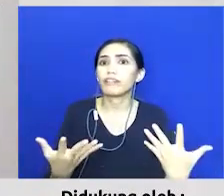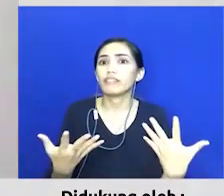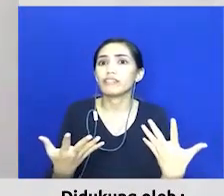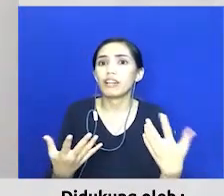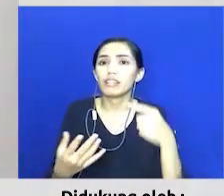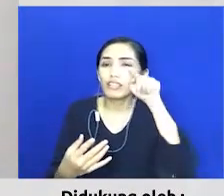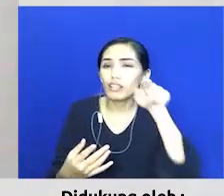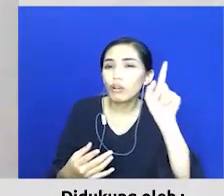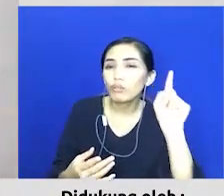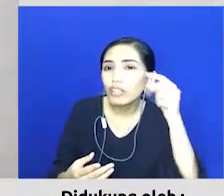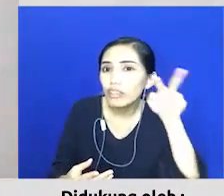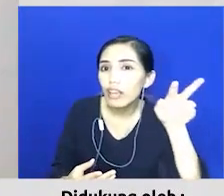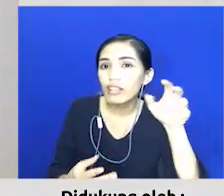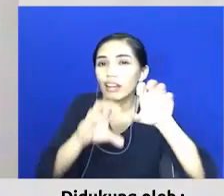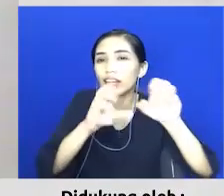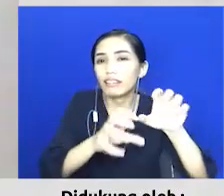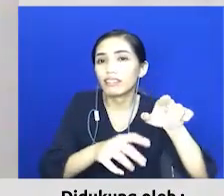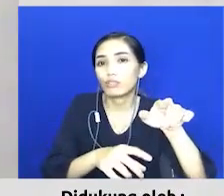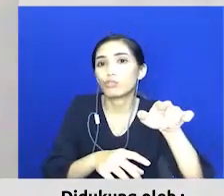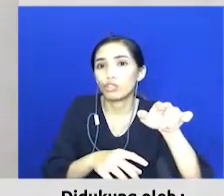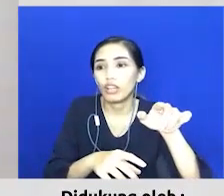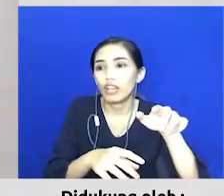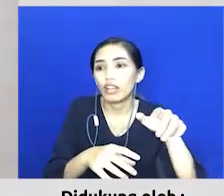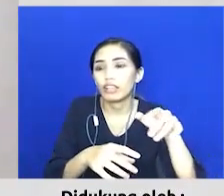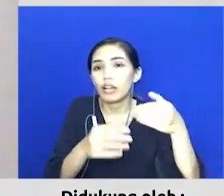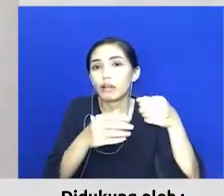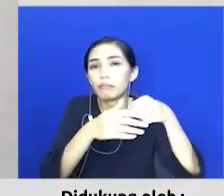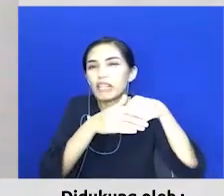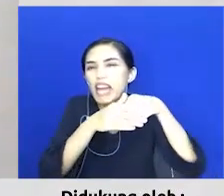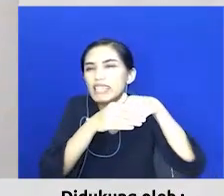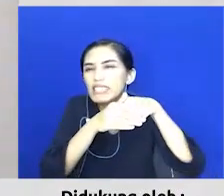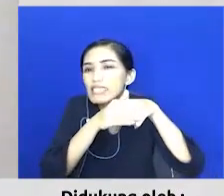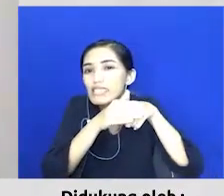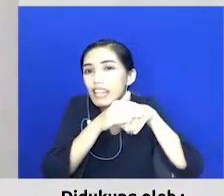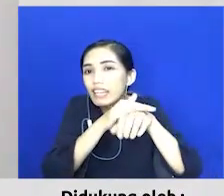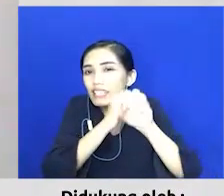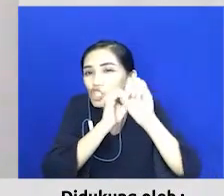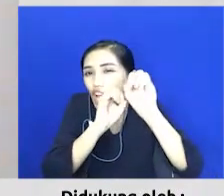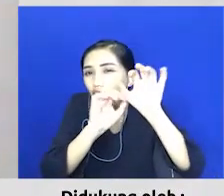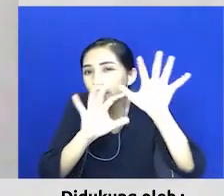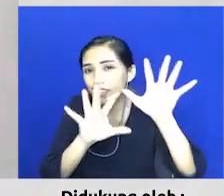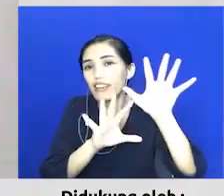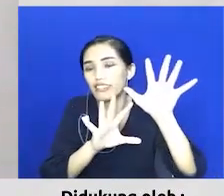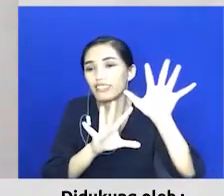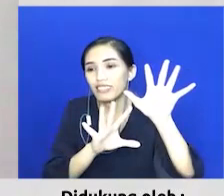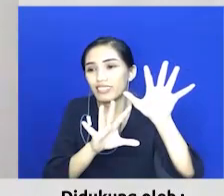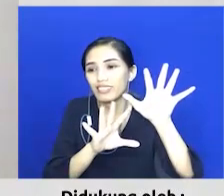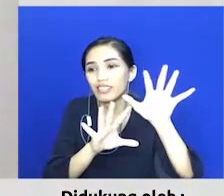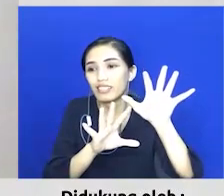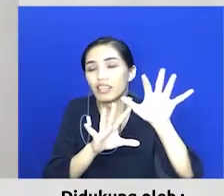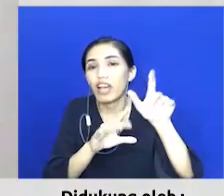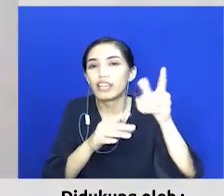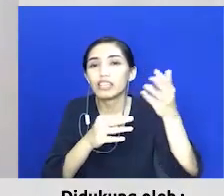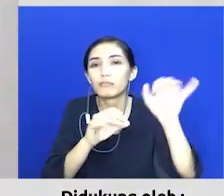gitu, ada crack gitu yang gue lihat gitu ya, yang menghasilkan ada cahaya gitu yang masuk. Kalau pemainnya ada crack gitu, ada retak gitu